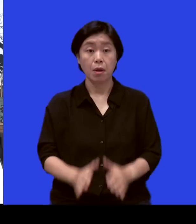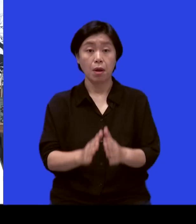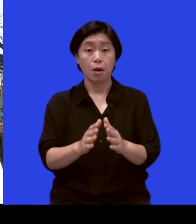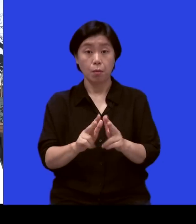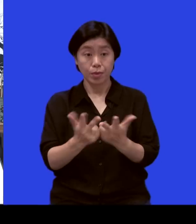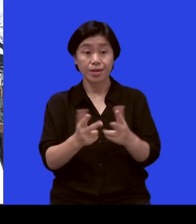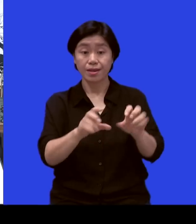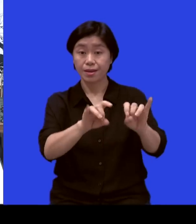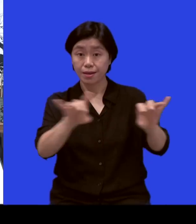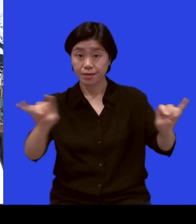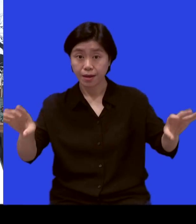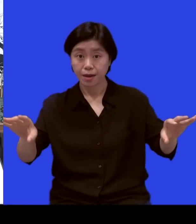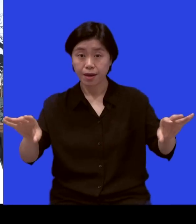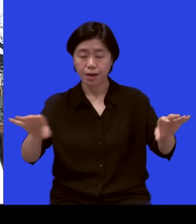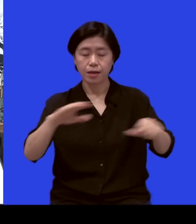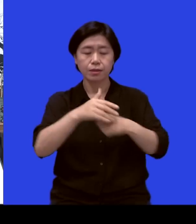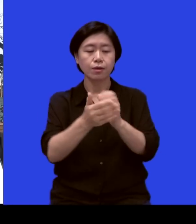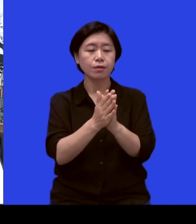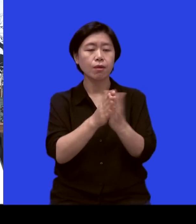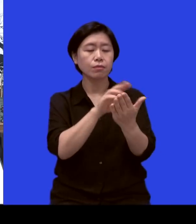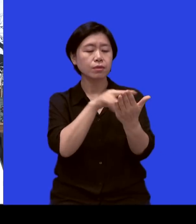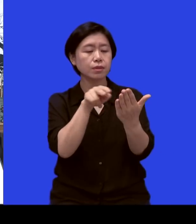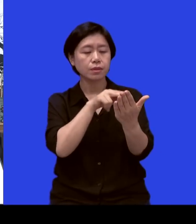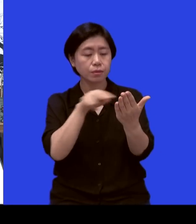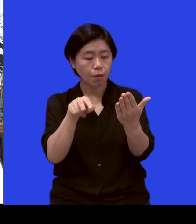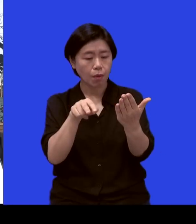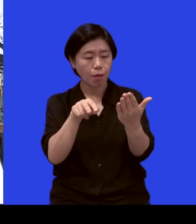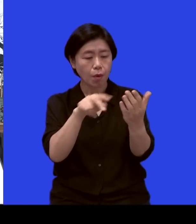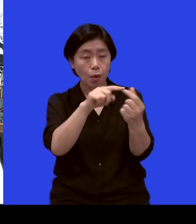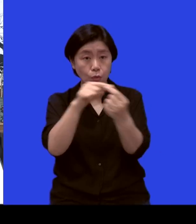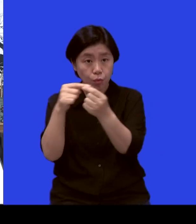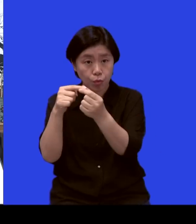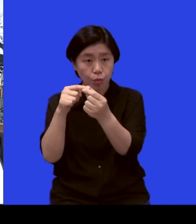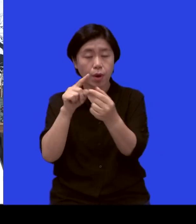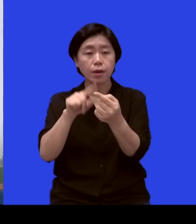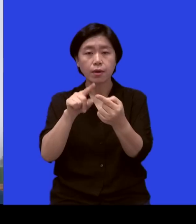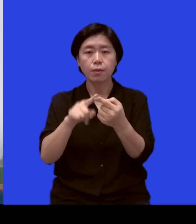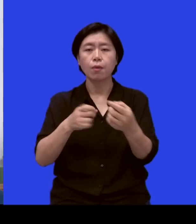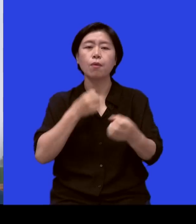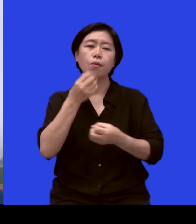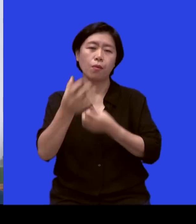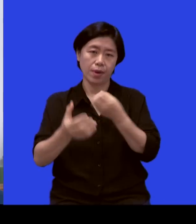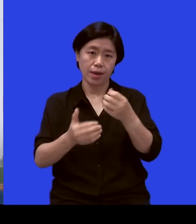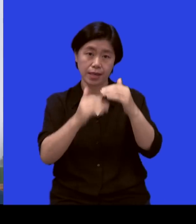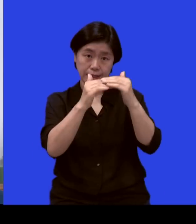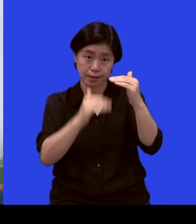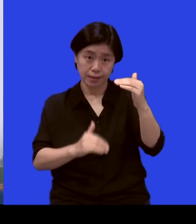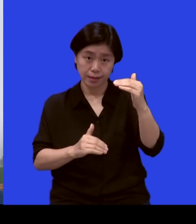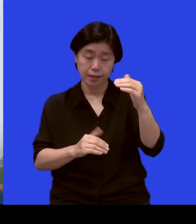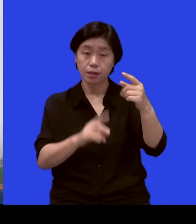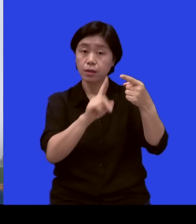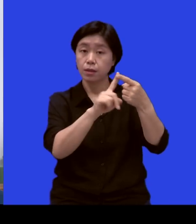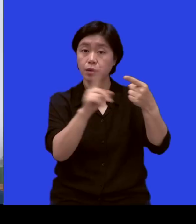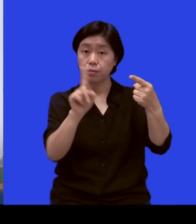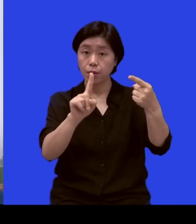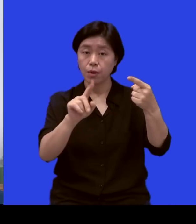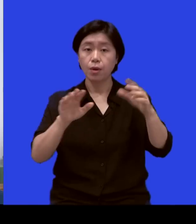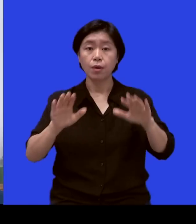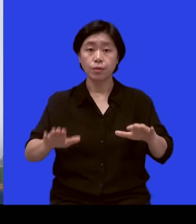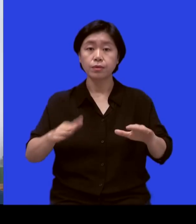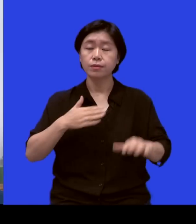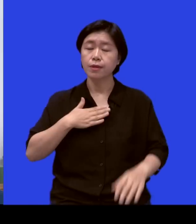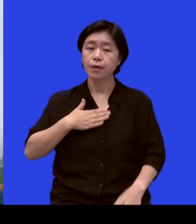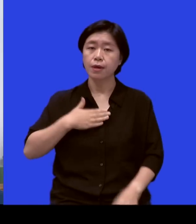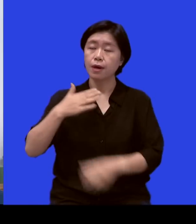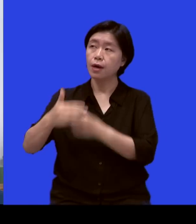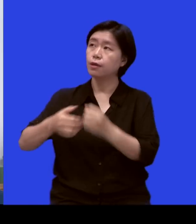거예요. 자기가 읽고. 근데 이제 그 고백할 때의 방법이 첫째는 이제 오늘의 내가 부르는